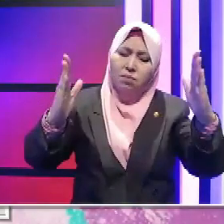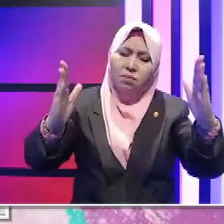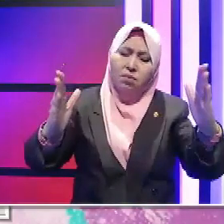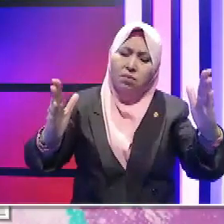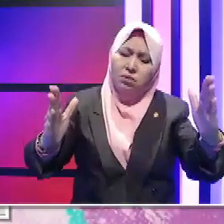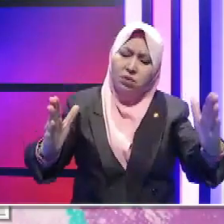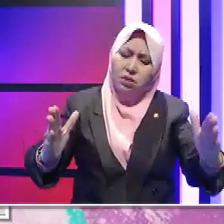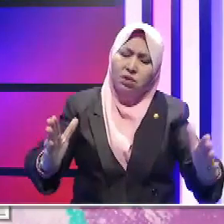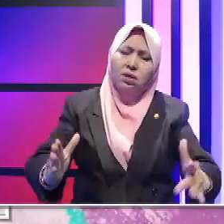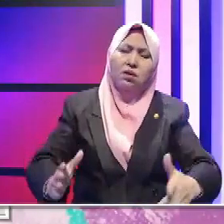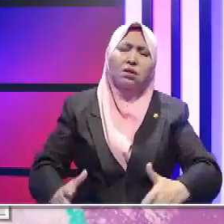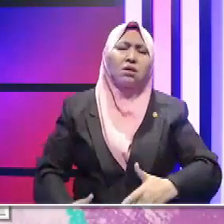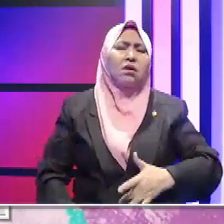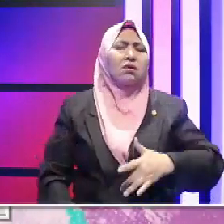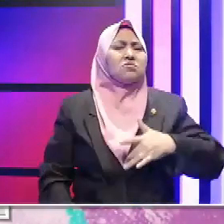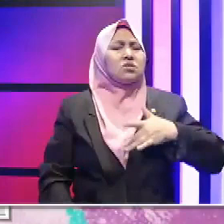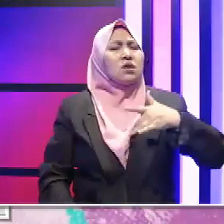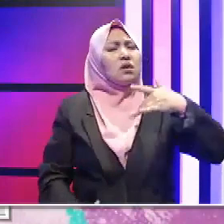zina